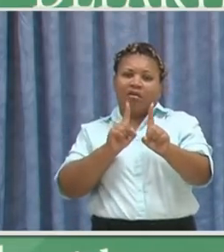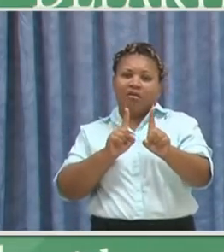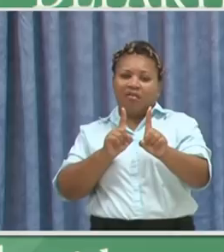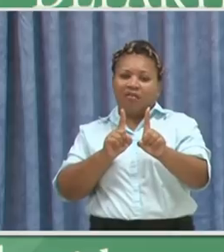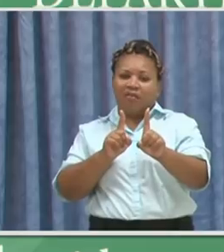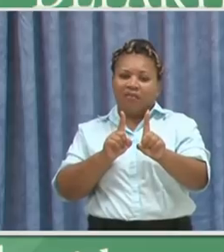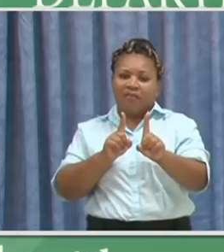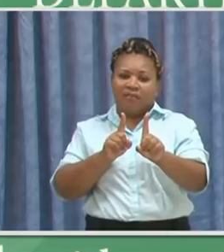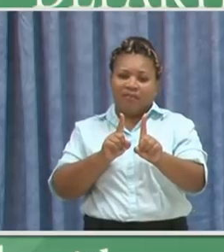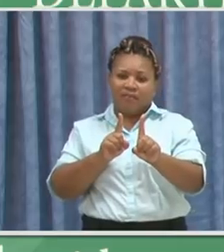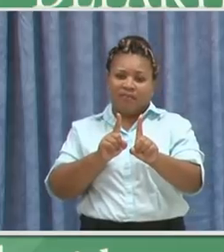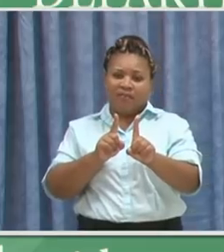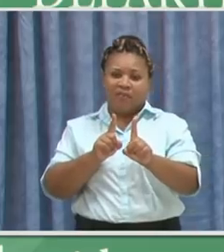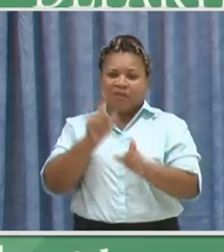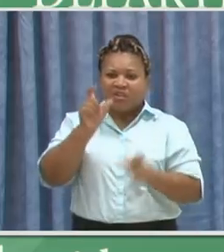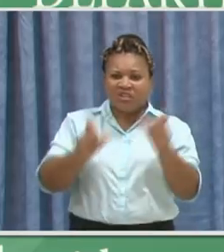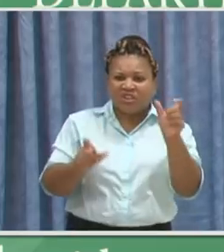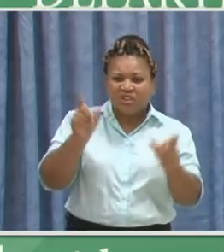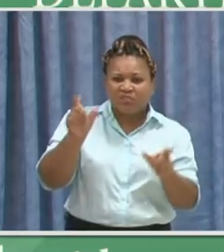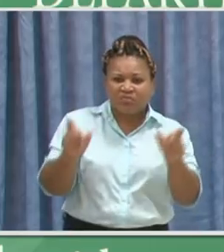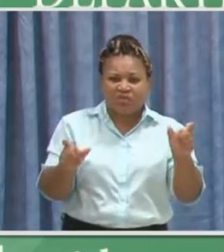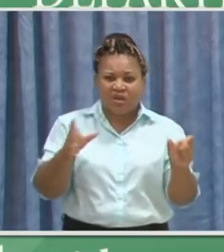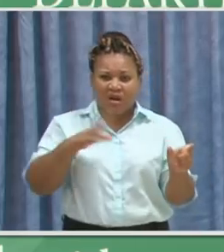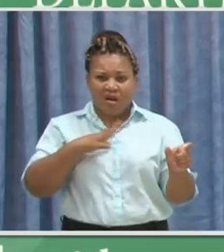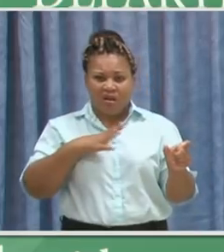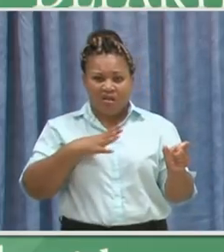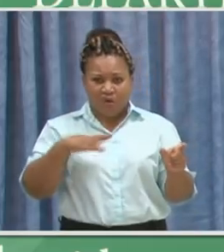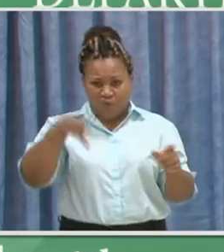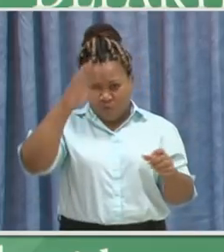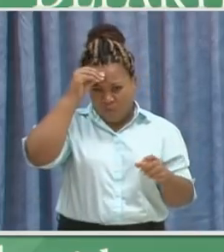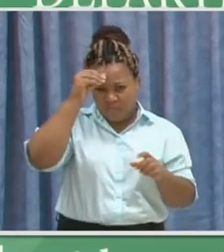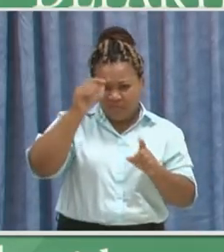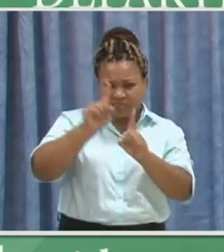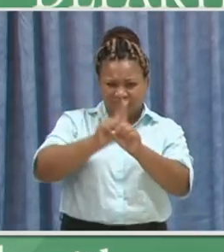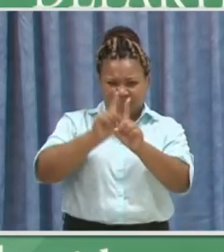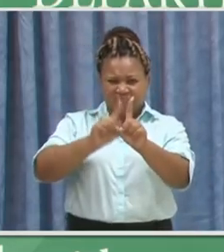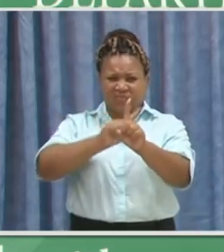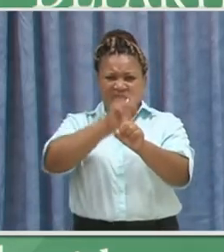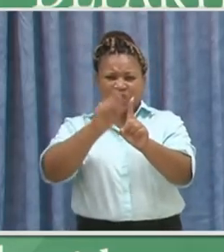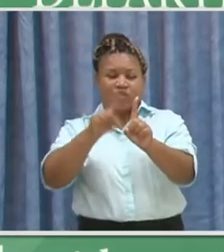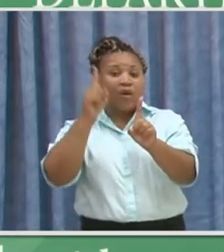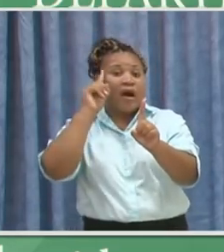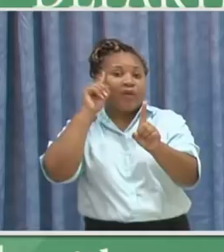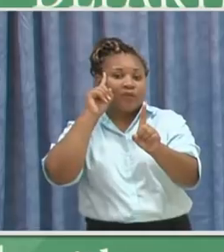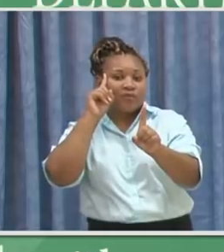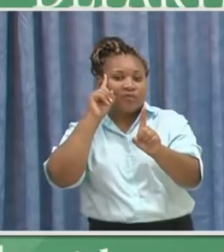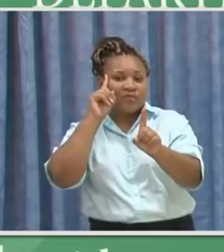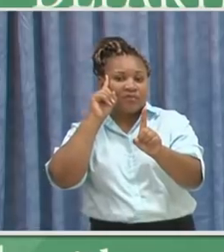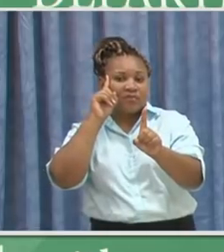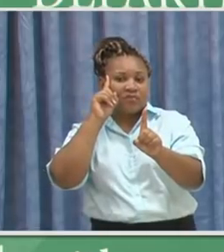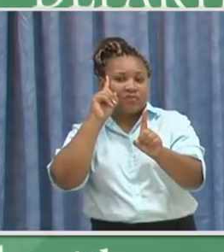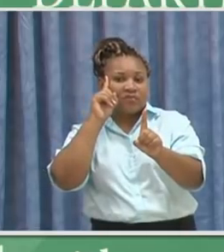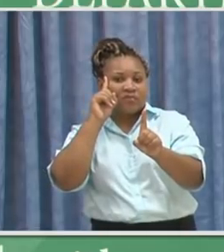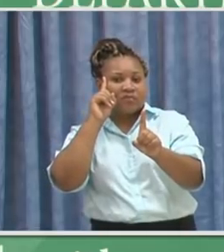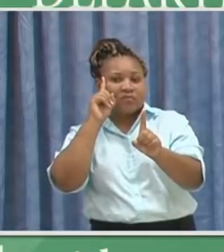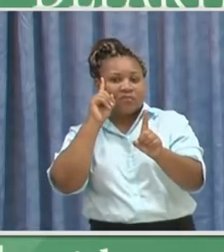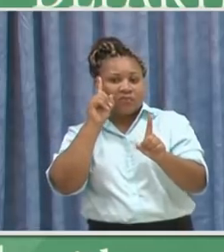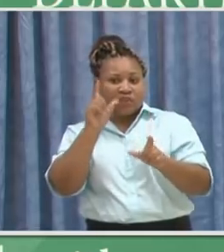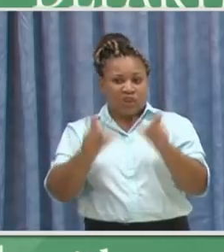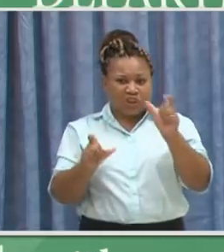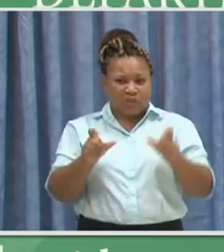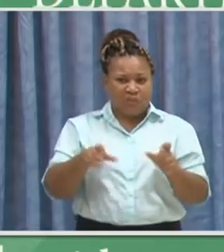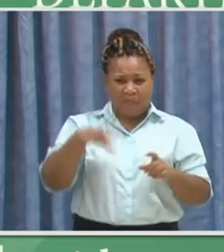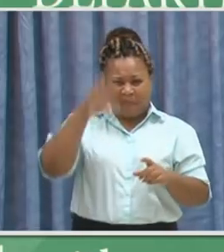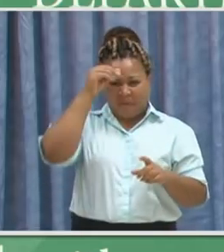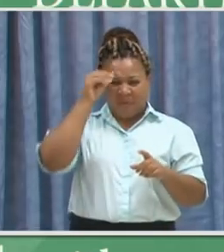pouvons demander sa social distancing. Plein de monde qui demande un travail dans la communauté pour comprendre. Mais laisse-moi expliquer un